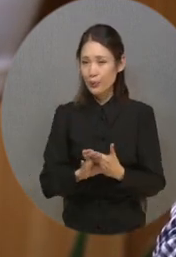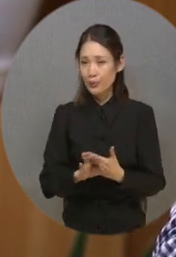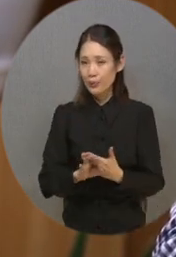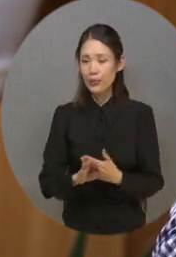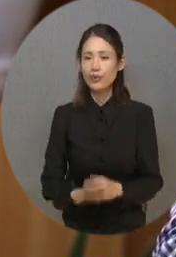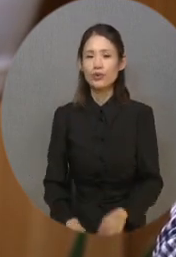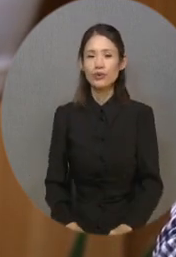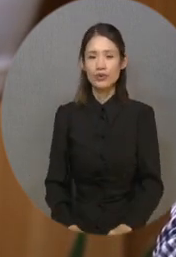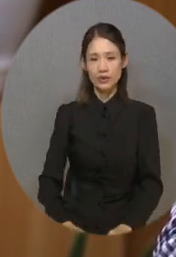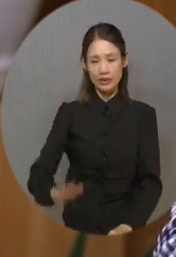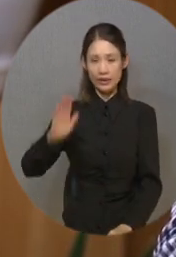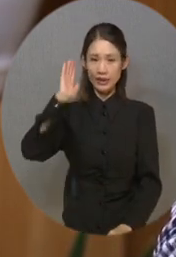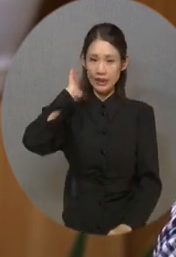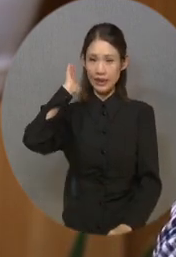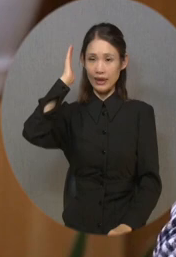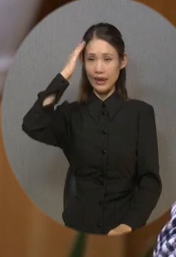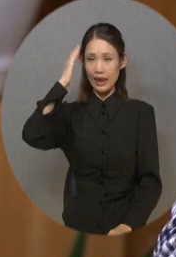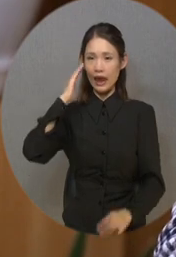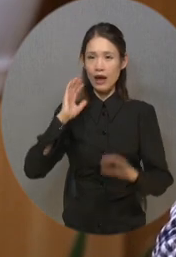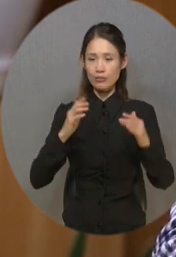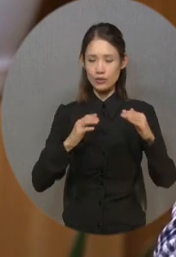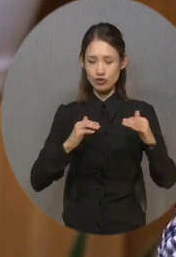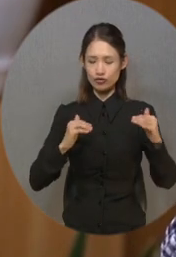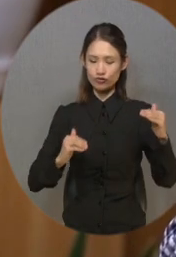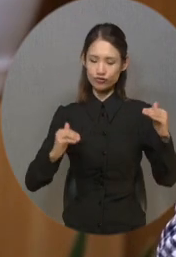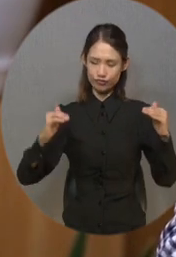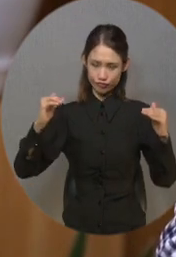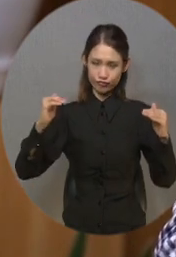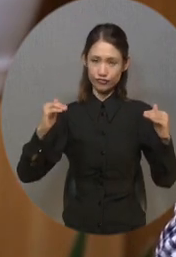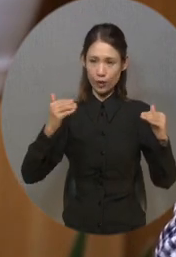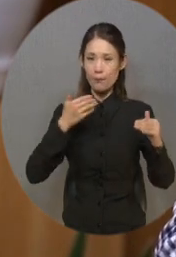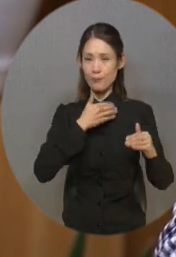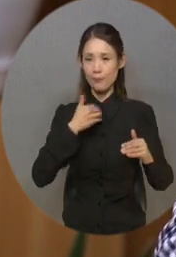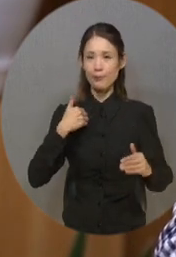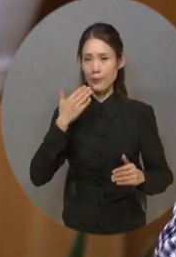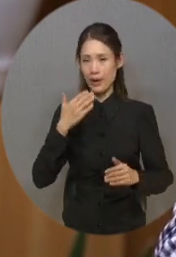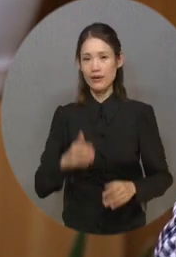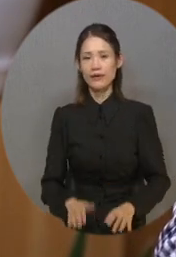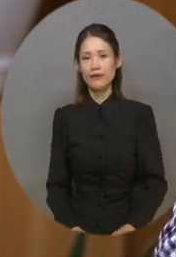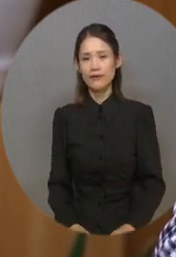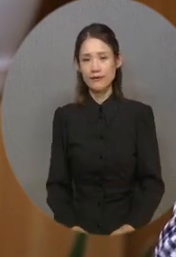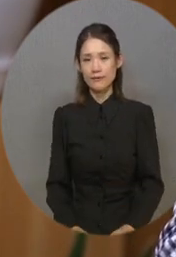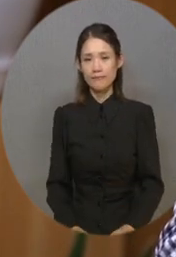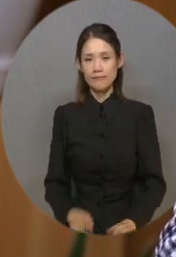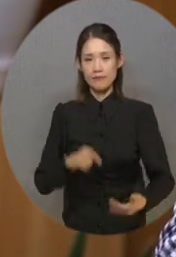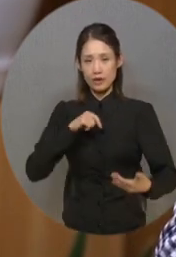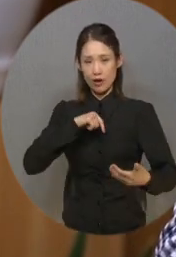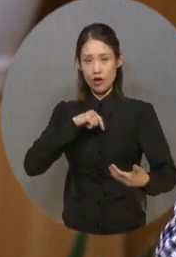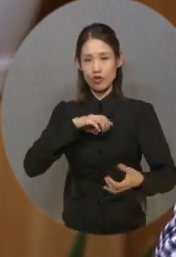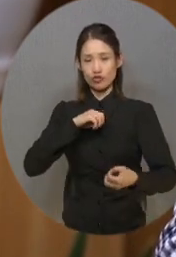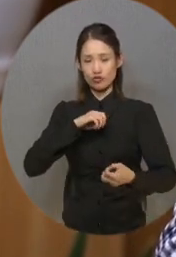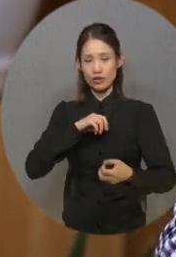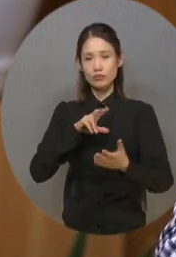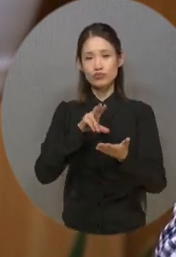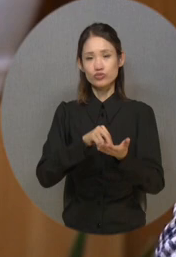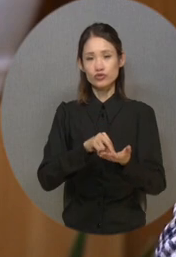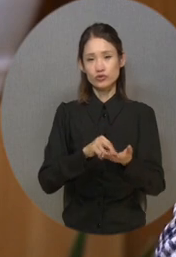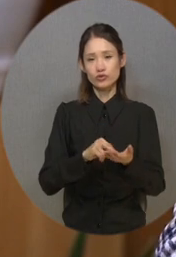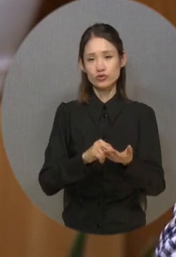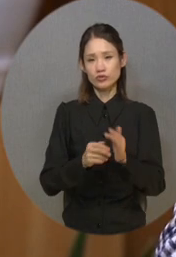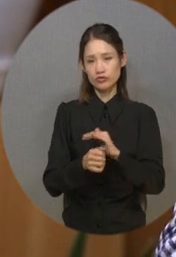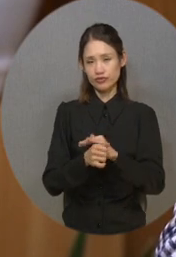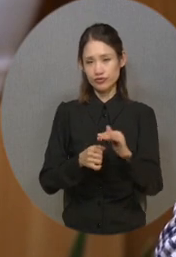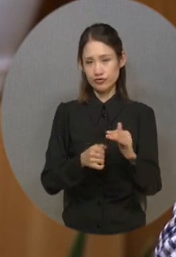우리 대한민국 위상이 결코 낮은 나라가 아니다. 전부 보면은 우리 내부 문제에 대해서는 우리가 상당히